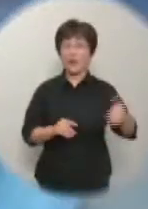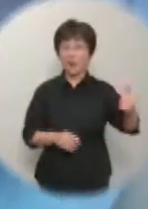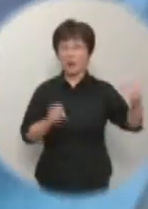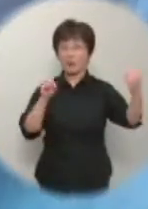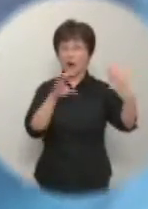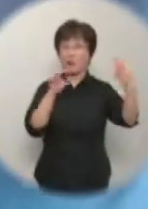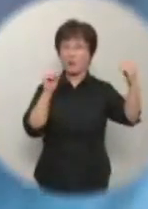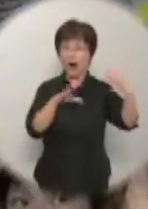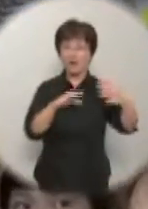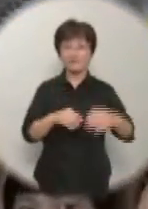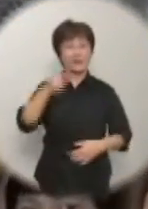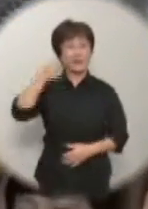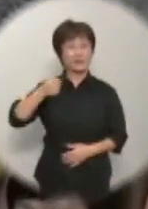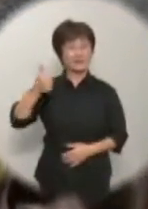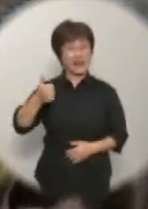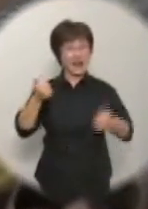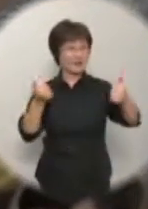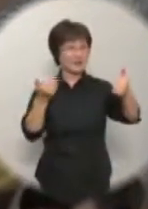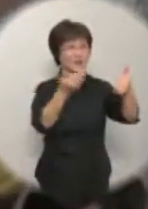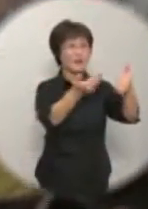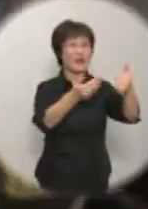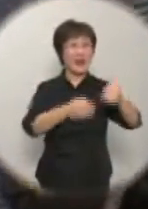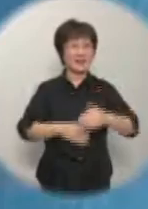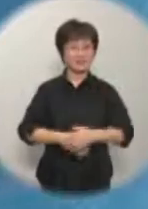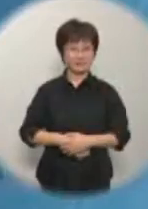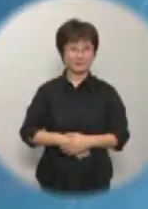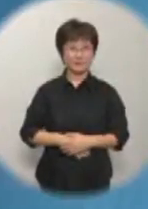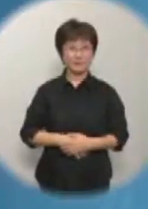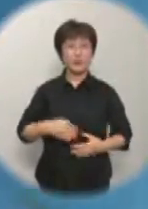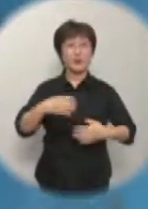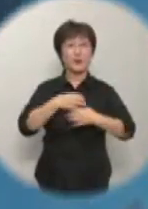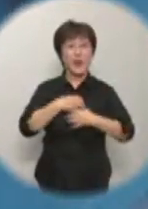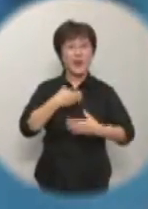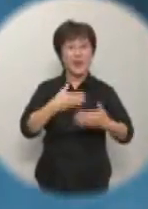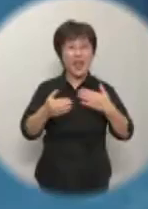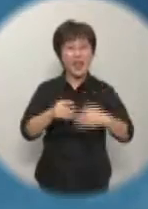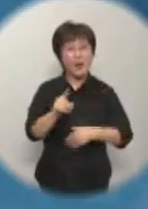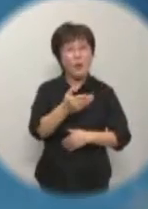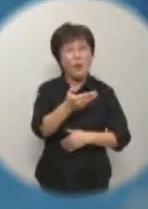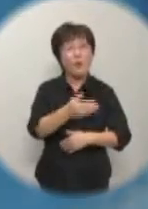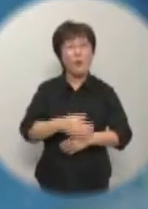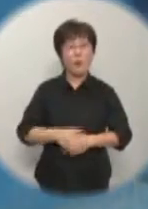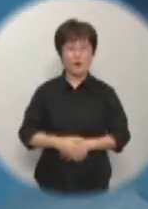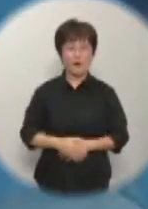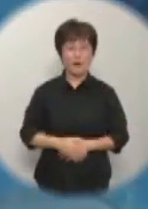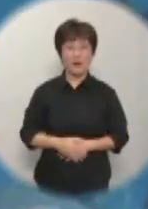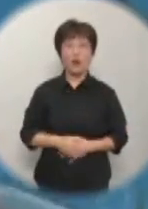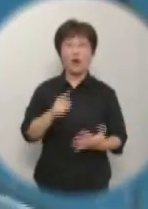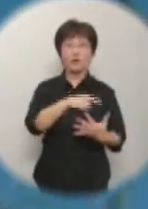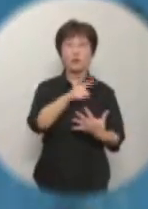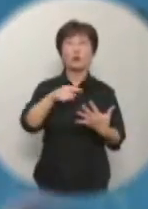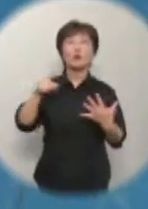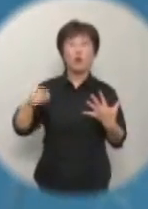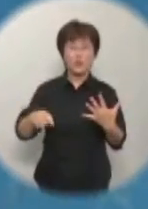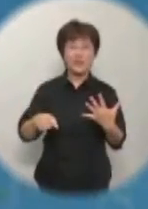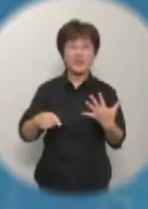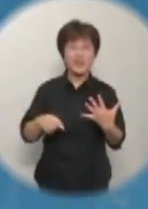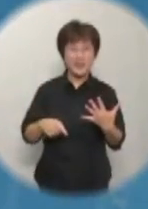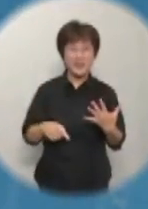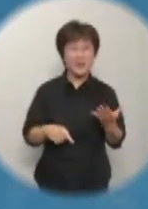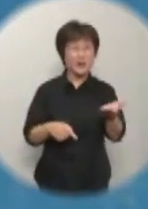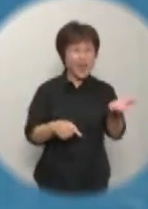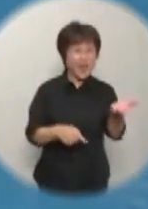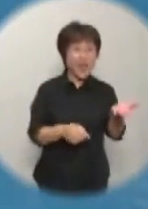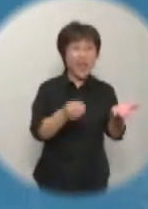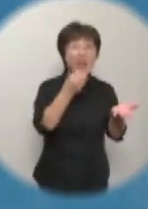との会話。ジックさんから質問が。 危険な目にあったりしました？ 時々ですね、手を餌